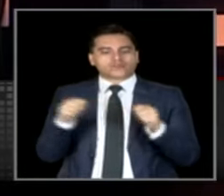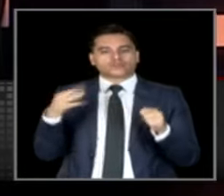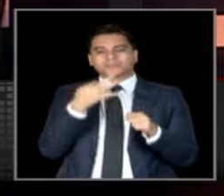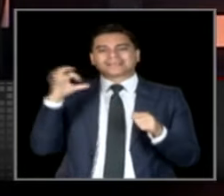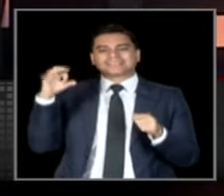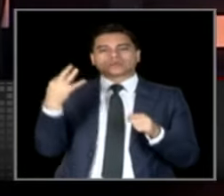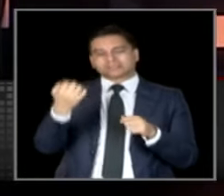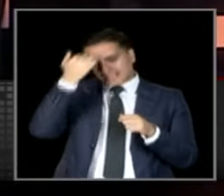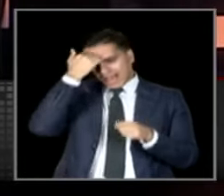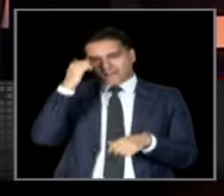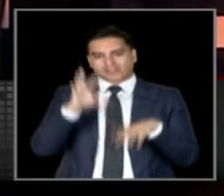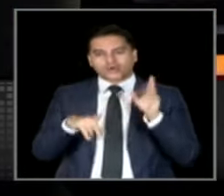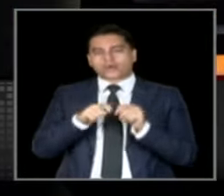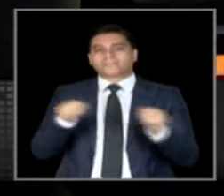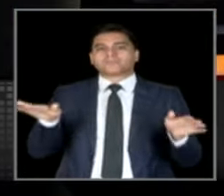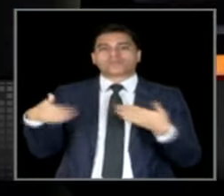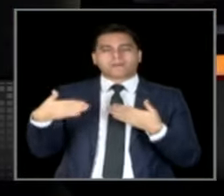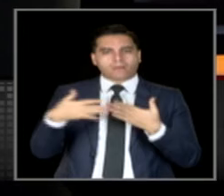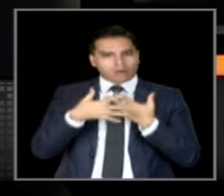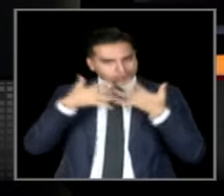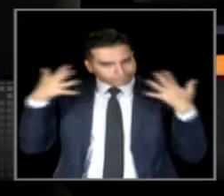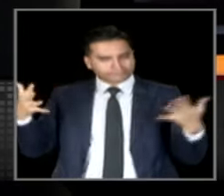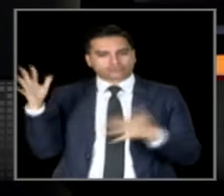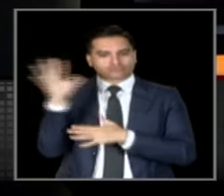339,000 كيلومتر مربع،